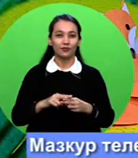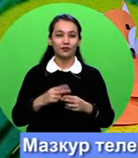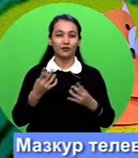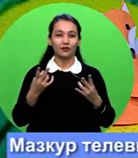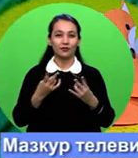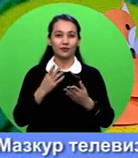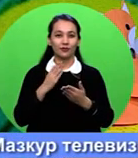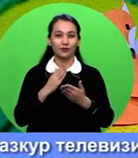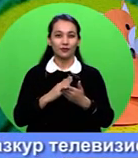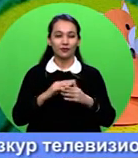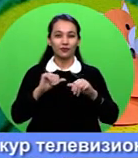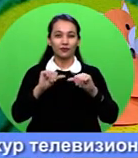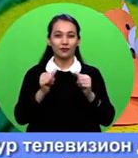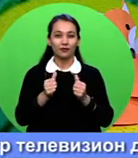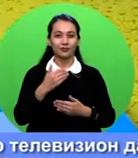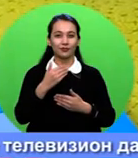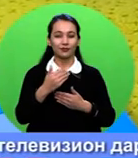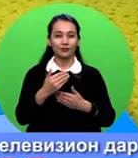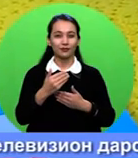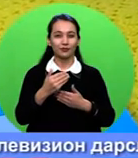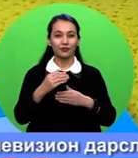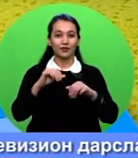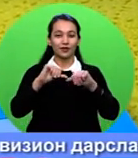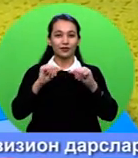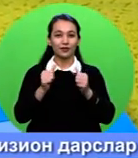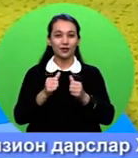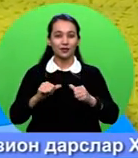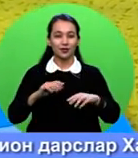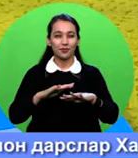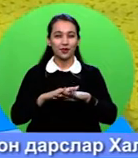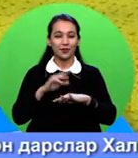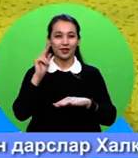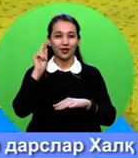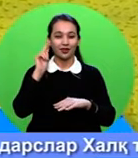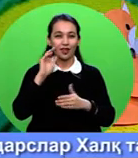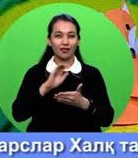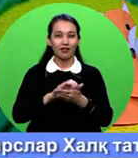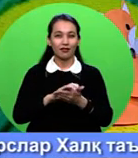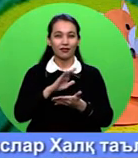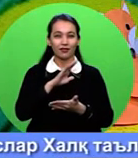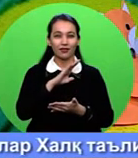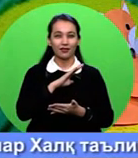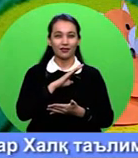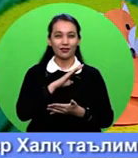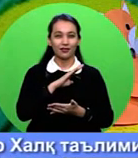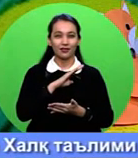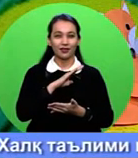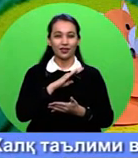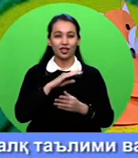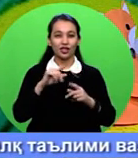bizga kerak bo'ladi geometrik shakllar. Siz shakllar bilan matematika darsida tanishib